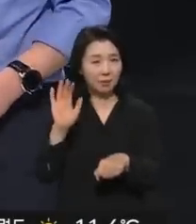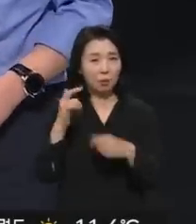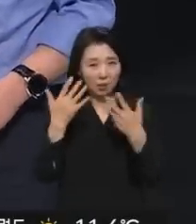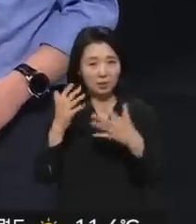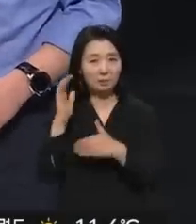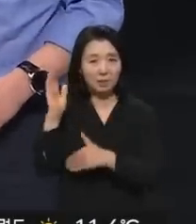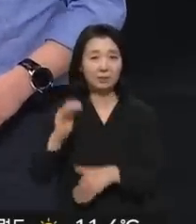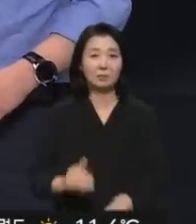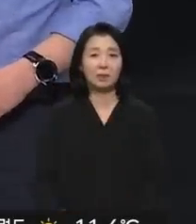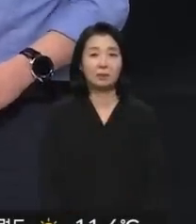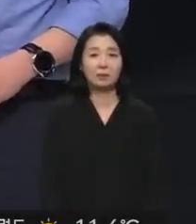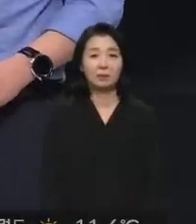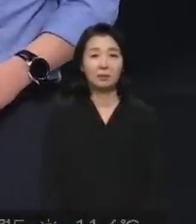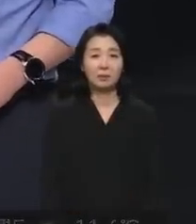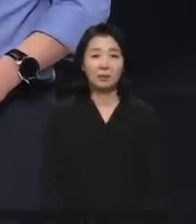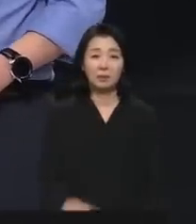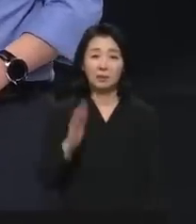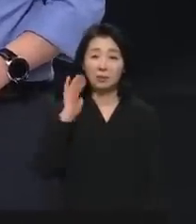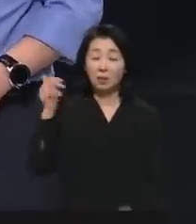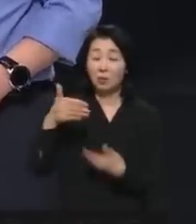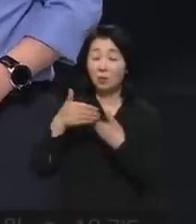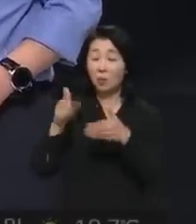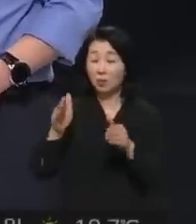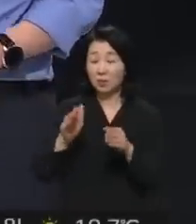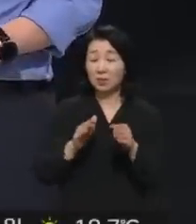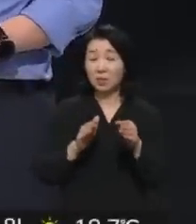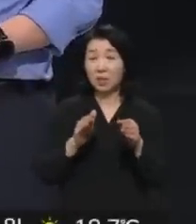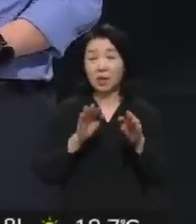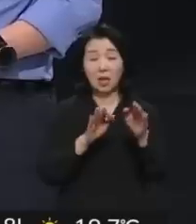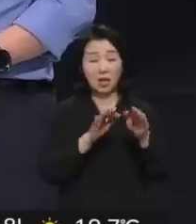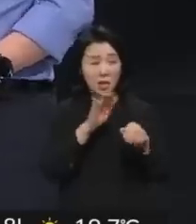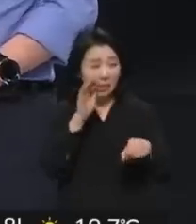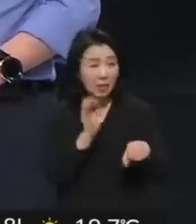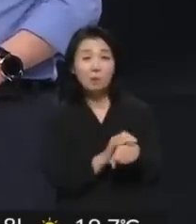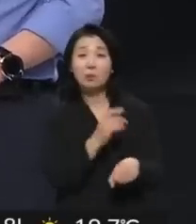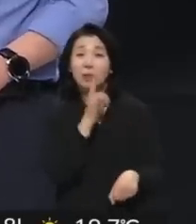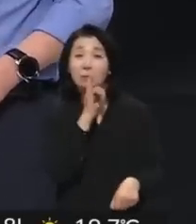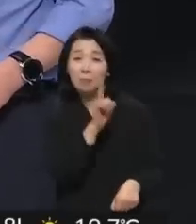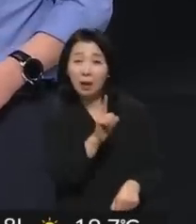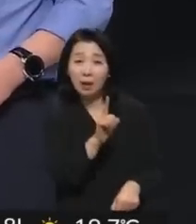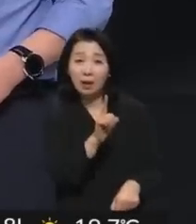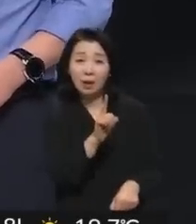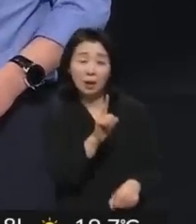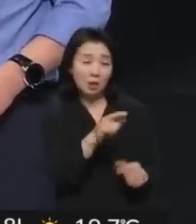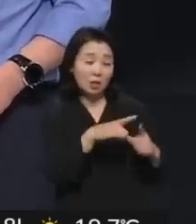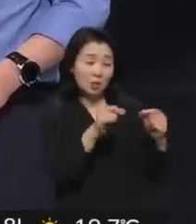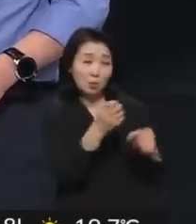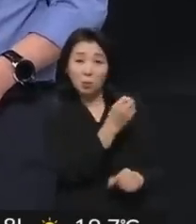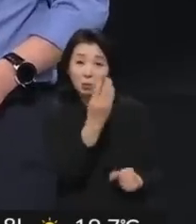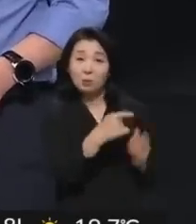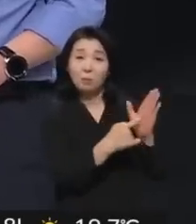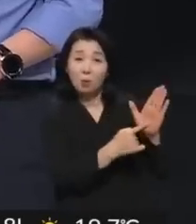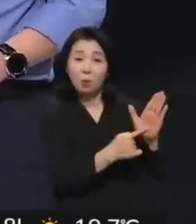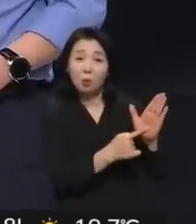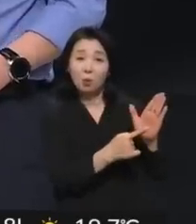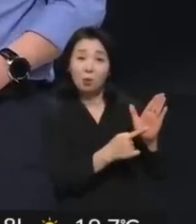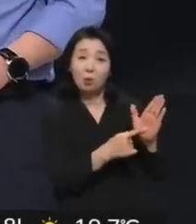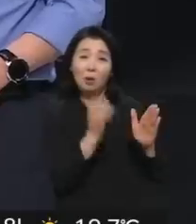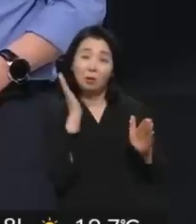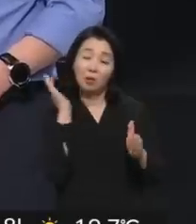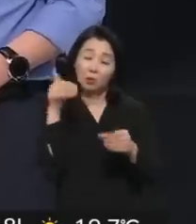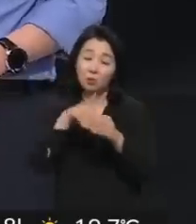강조하면서 말입니다. 대통령실이 오보라고 주장한 교도통신의 보도, 지난 대선 당시 윤